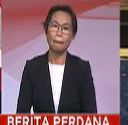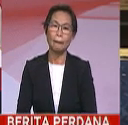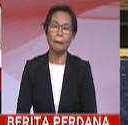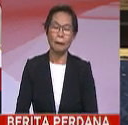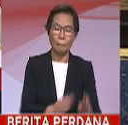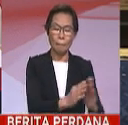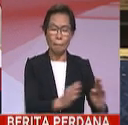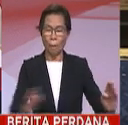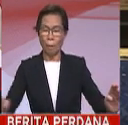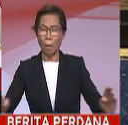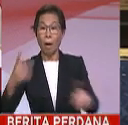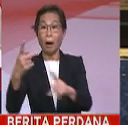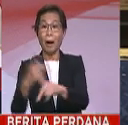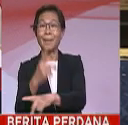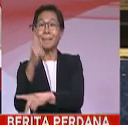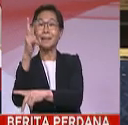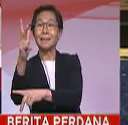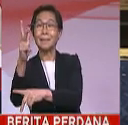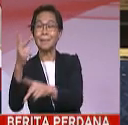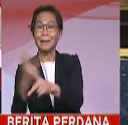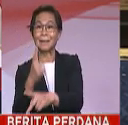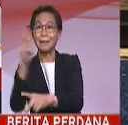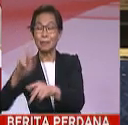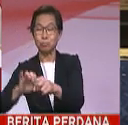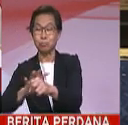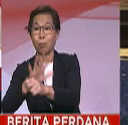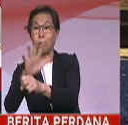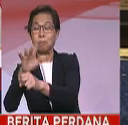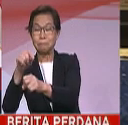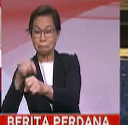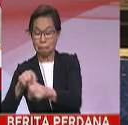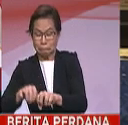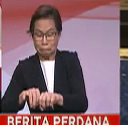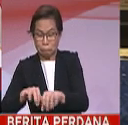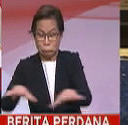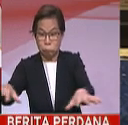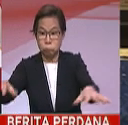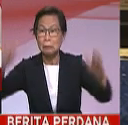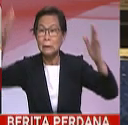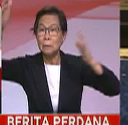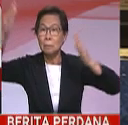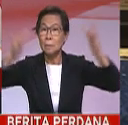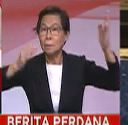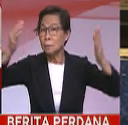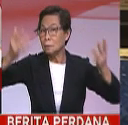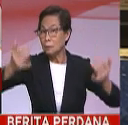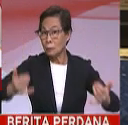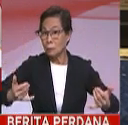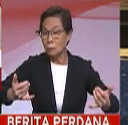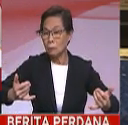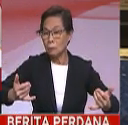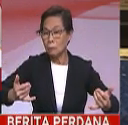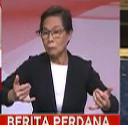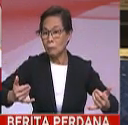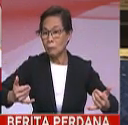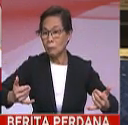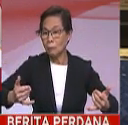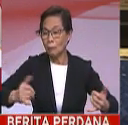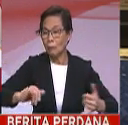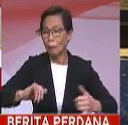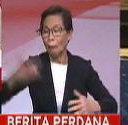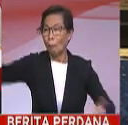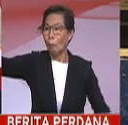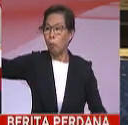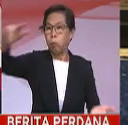Sepanjang tempoh gelombang ketiga penularan jangkitan COVID-19 di Malaysia ini, tren kes